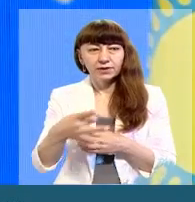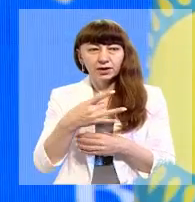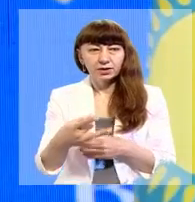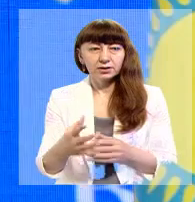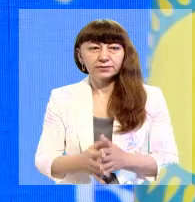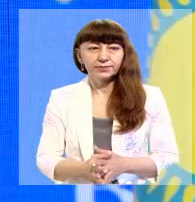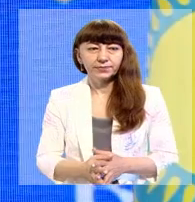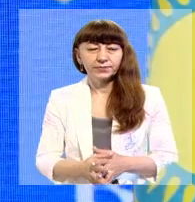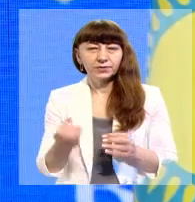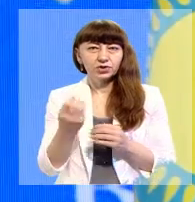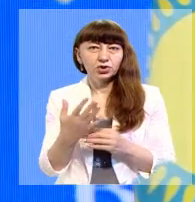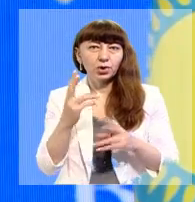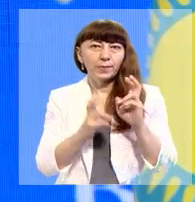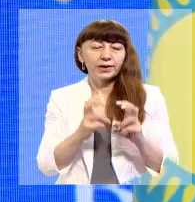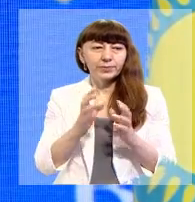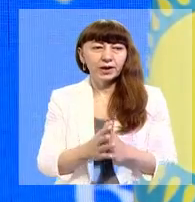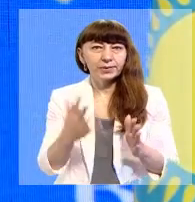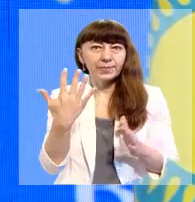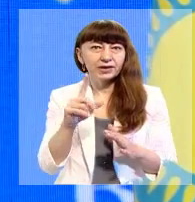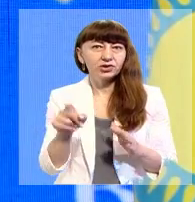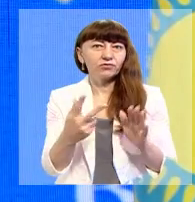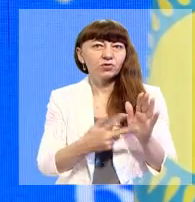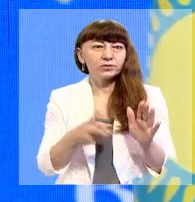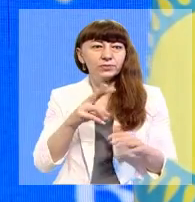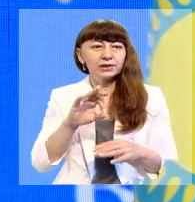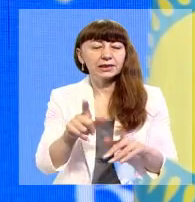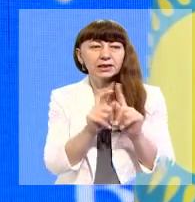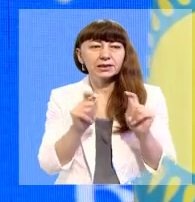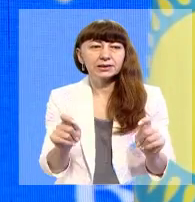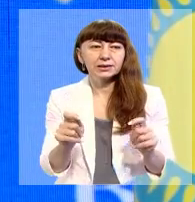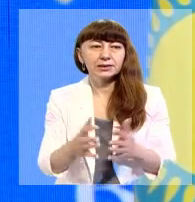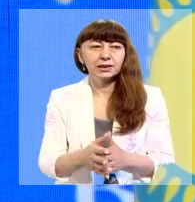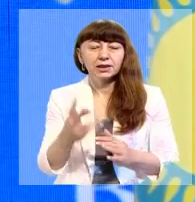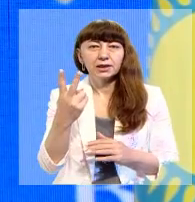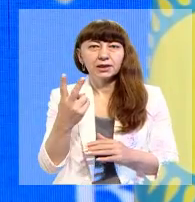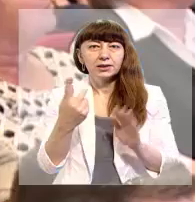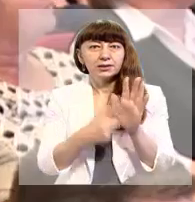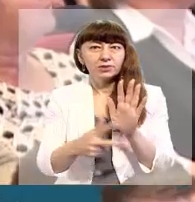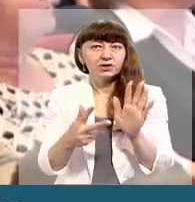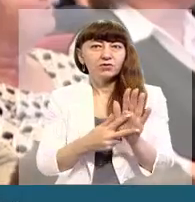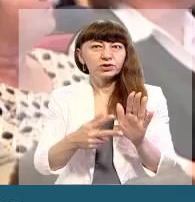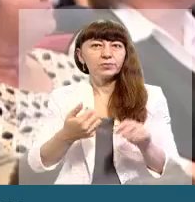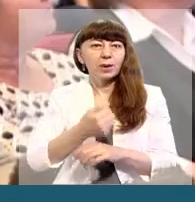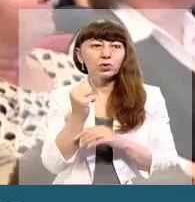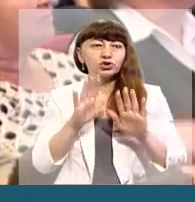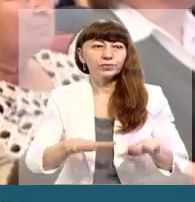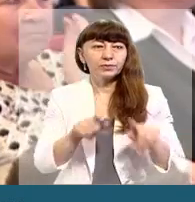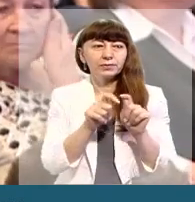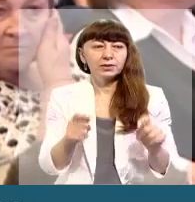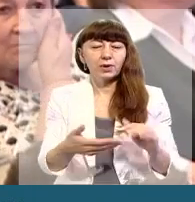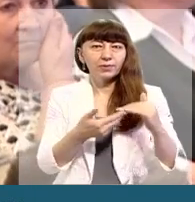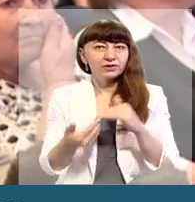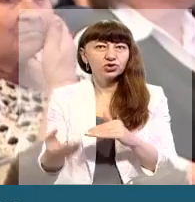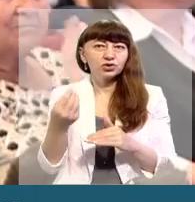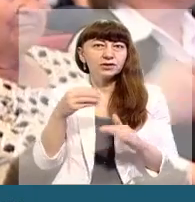4 инвестиционных проекта на общую сумму 5,8 миллиардов тенге с созданием 78 рабочих мест. Работа по привлечению